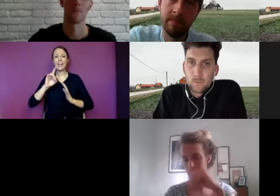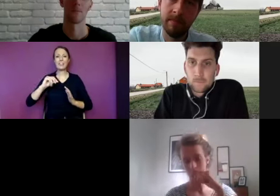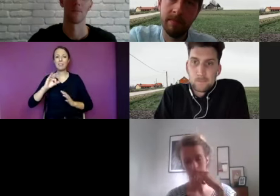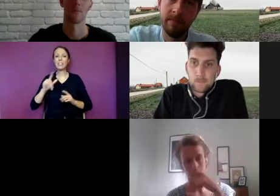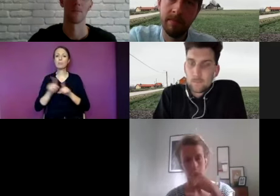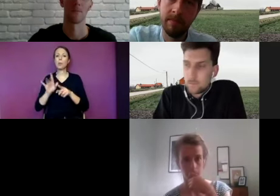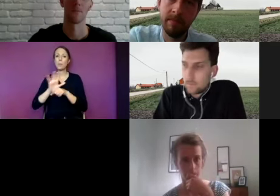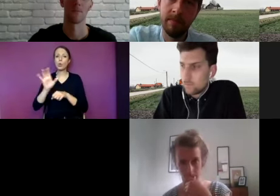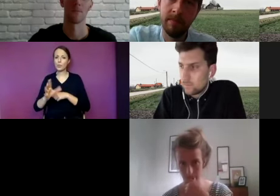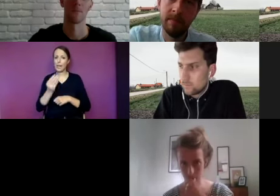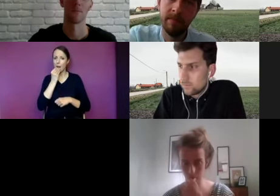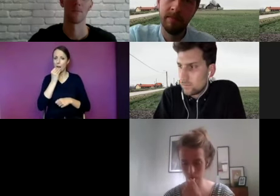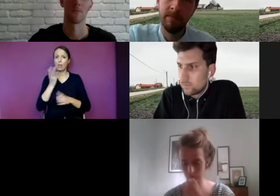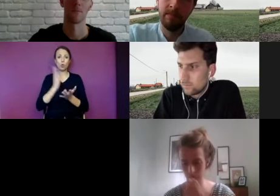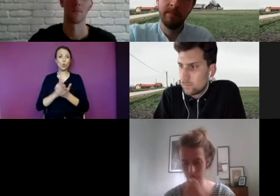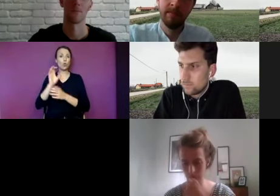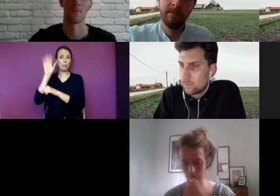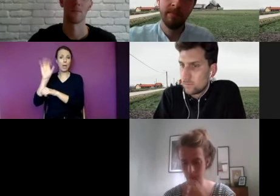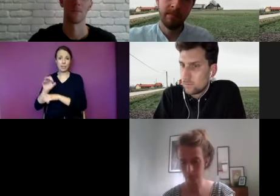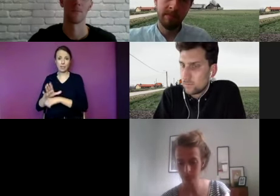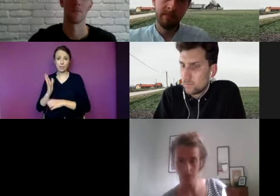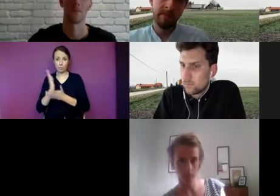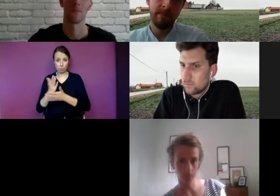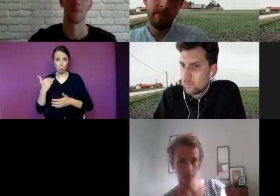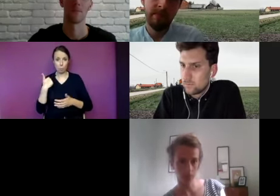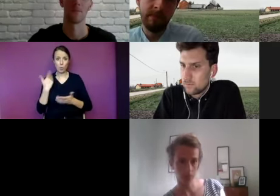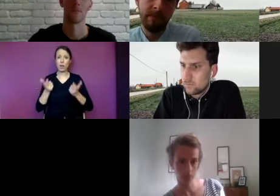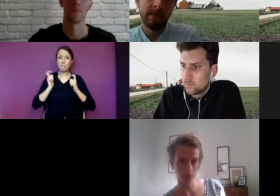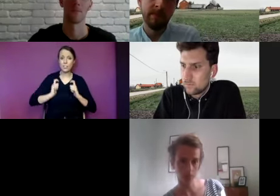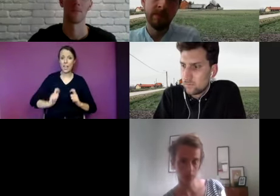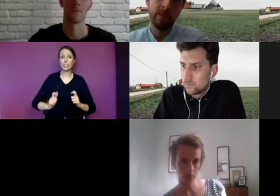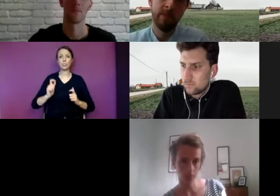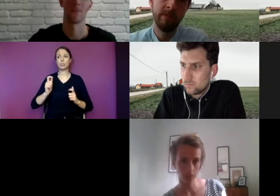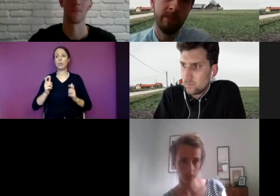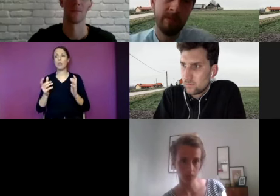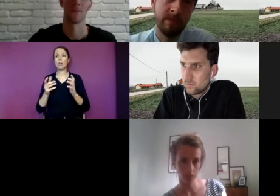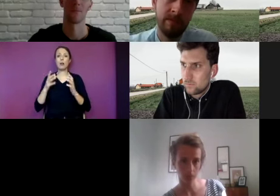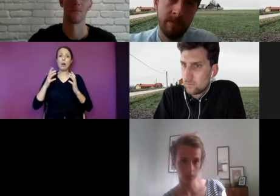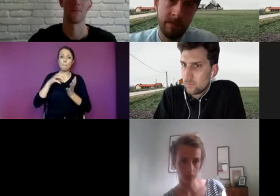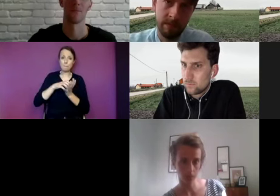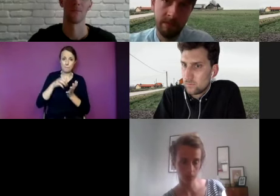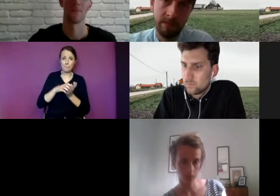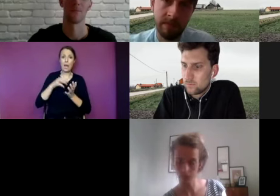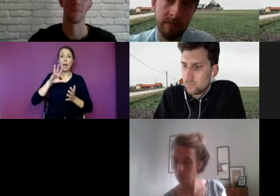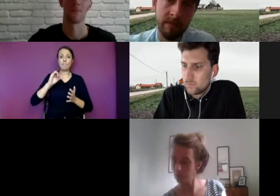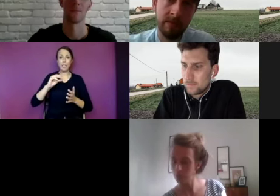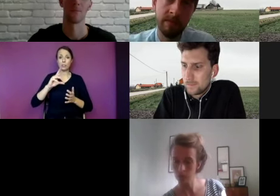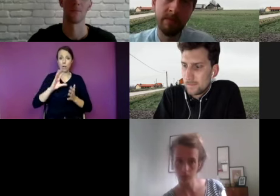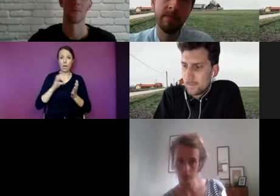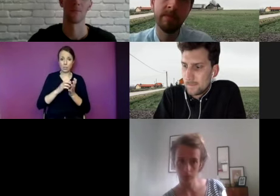wiejskiej, tak? To się pojawiło w prezentacji, wieśmak i tak dalej. Wiele wsi,